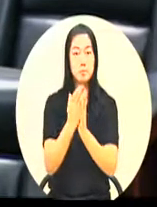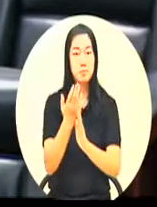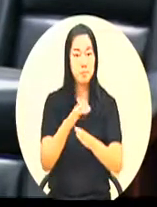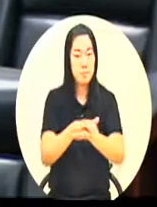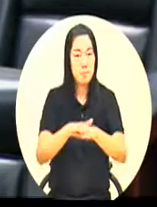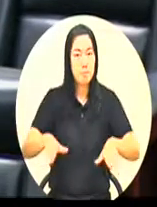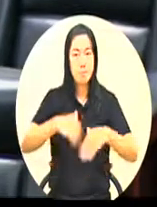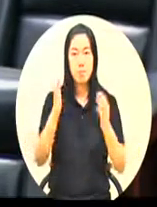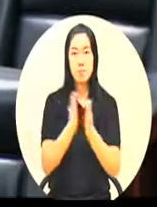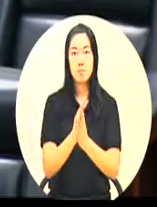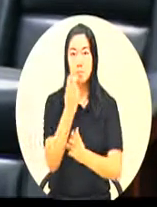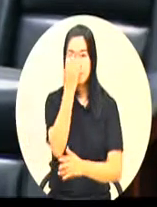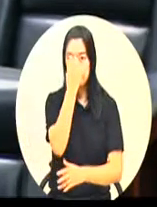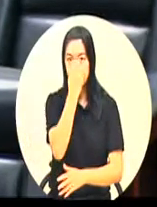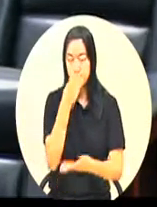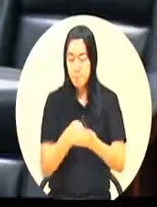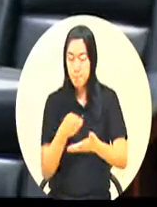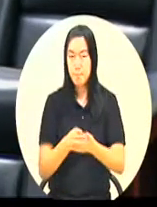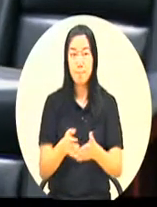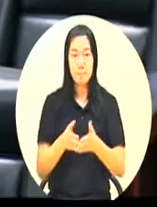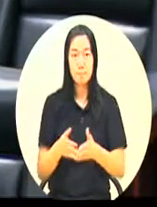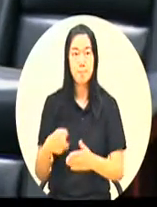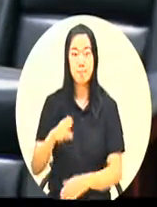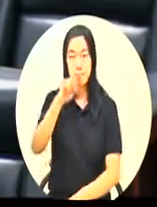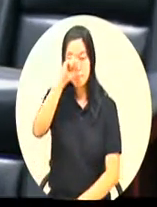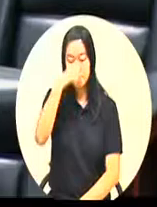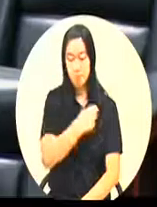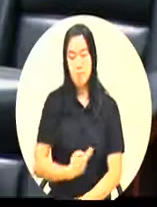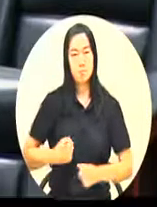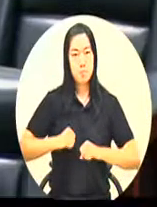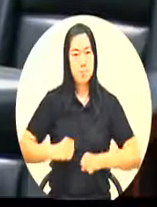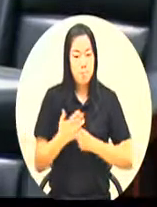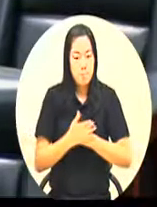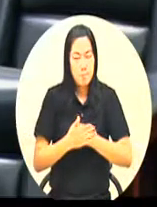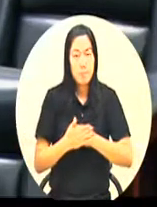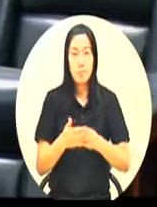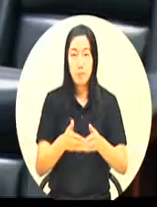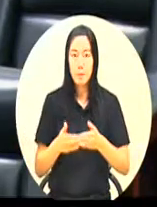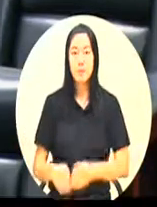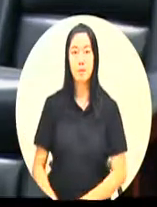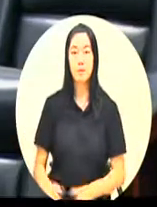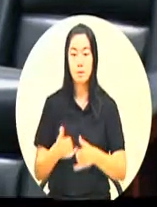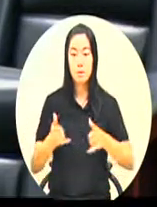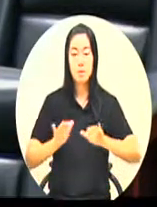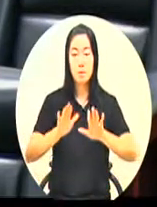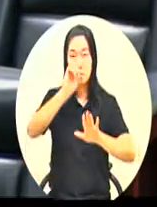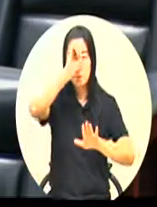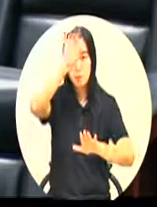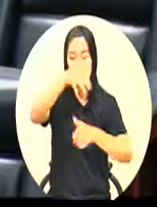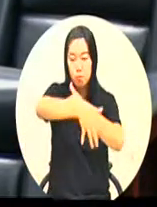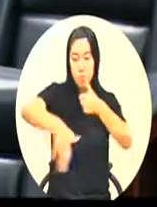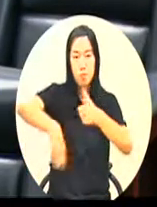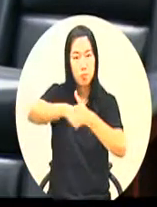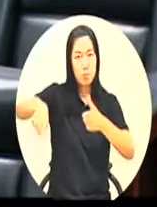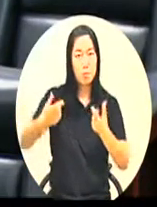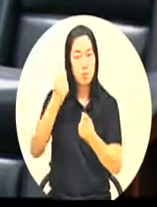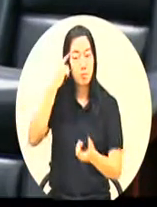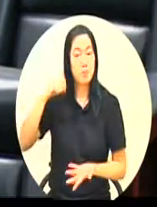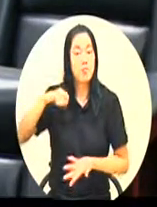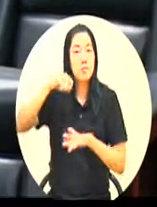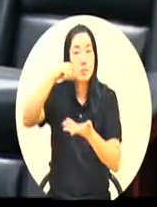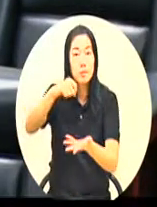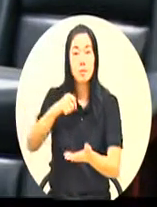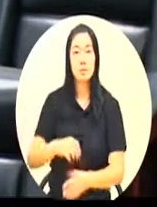是一样的态度啦，希望高雄市民有更好的保障。所以其实民进党团我们其他几位议员其实有提出了一个修正版